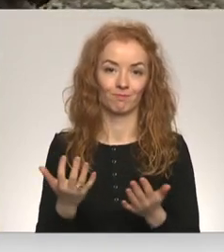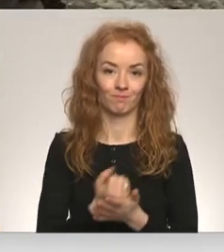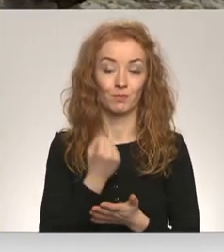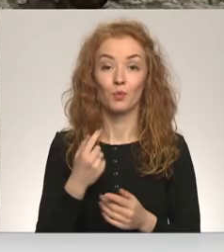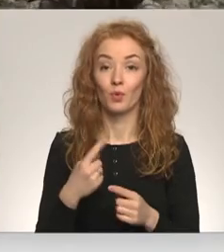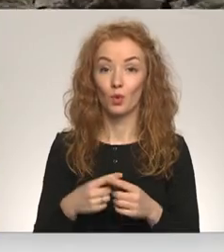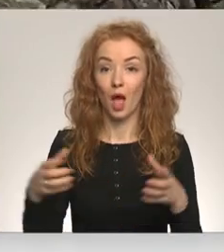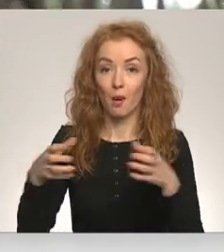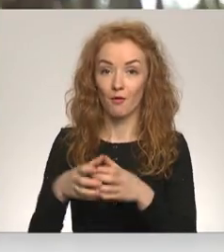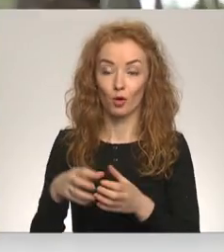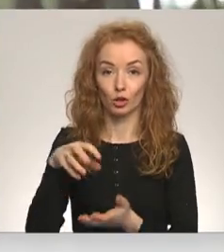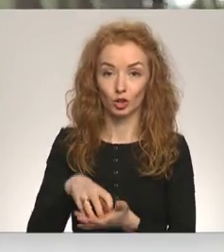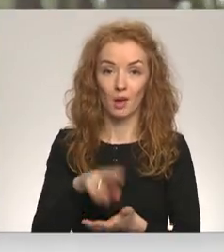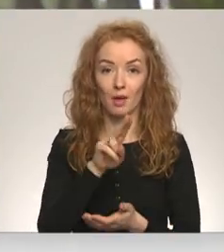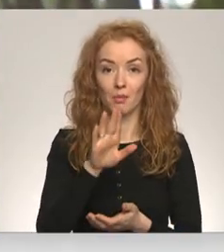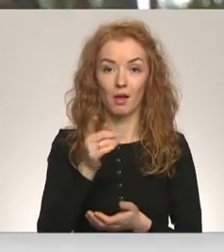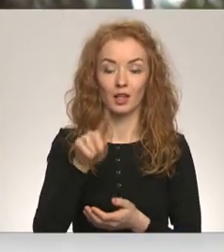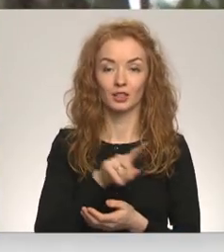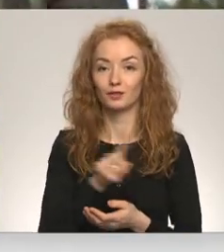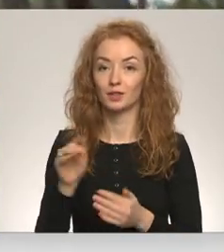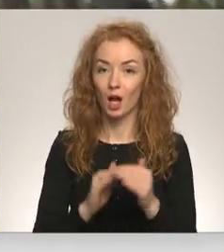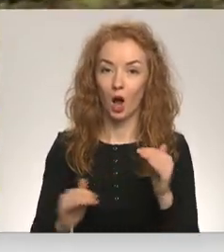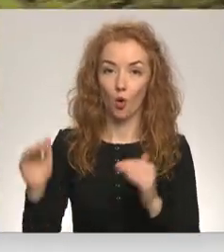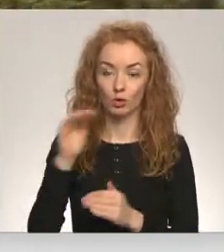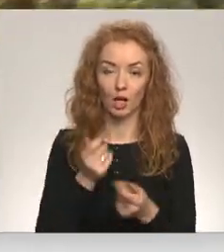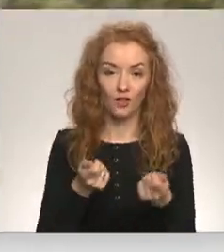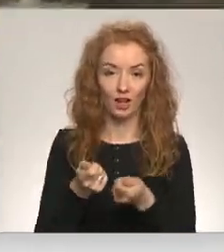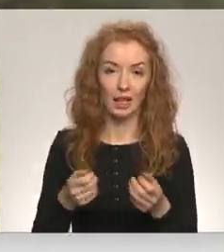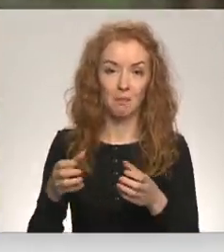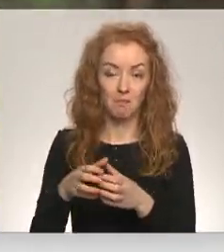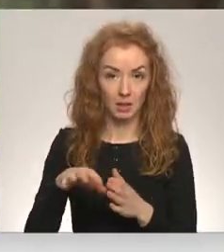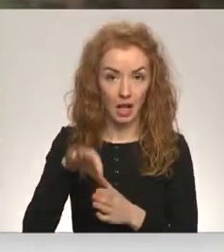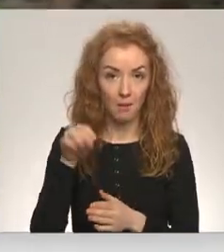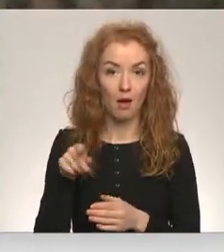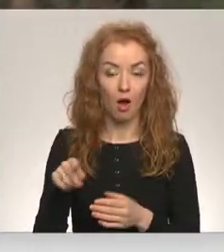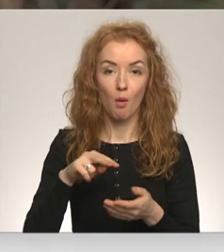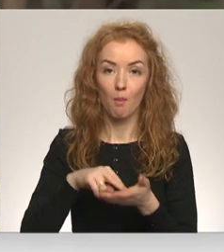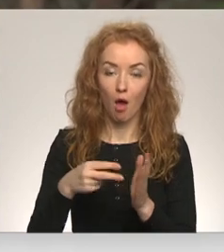Apvienotais štābs ir NBS augstākais militārās vadības elements, kas kontrolē,